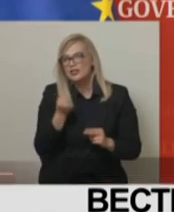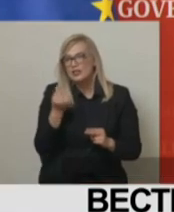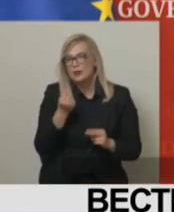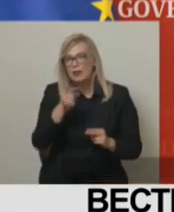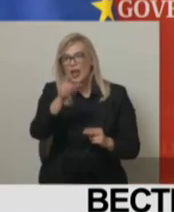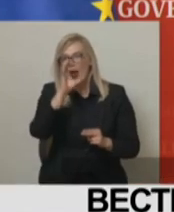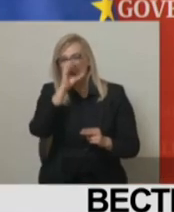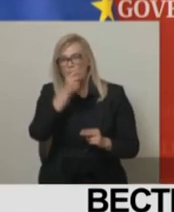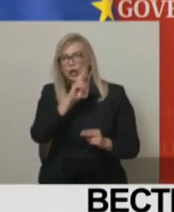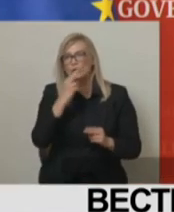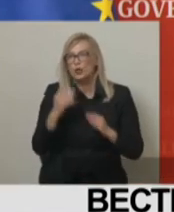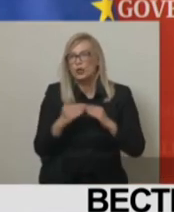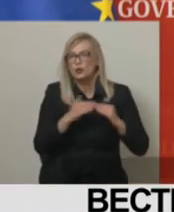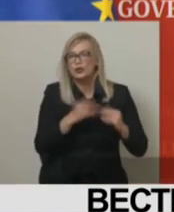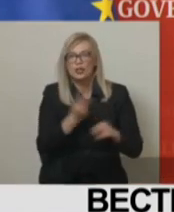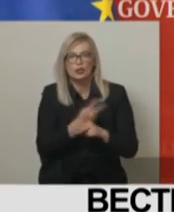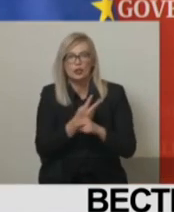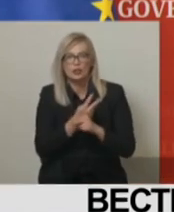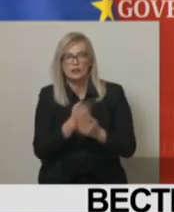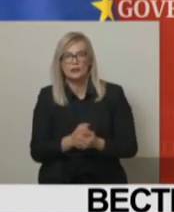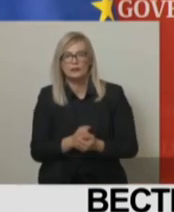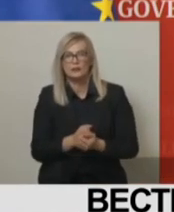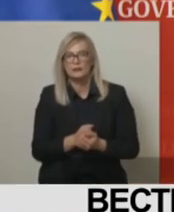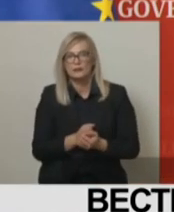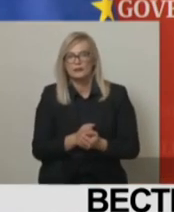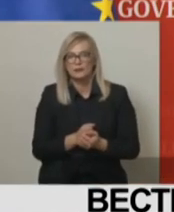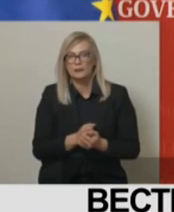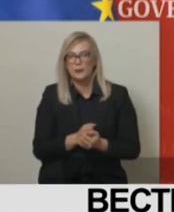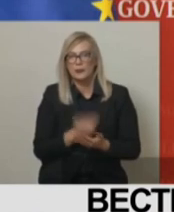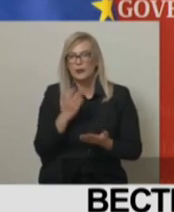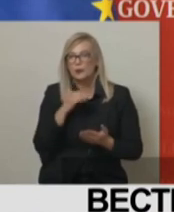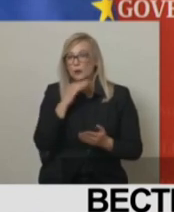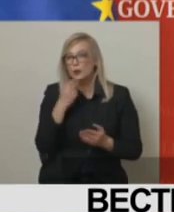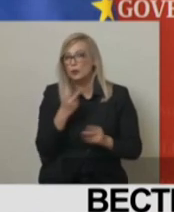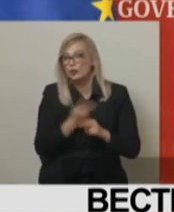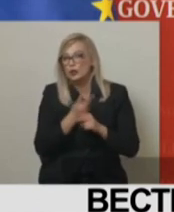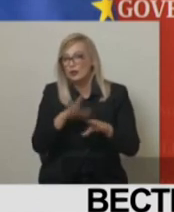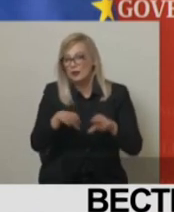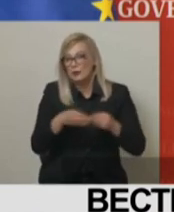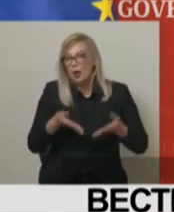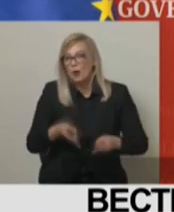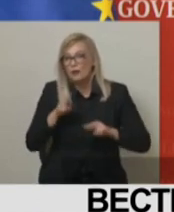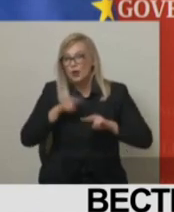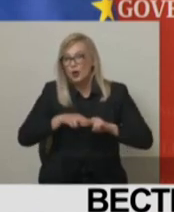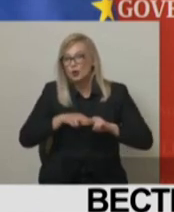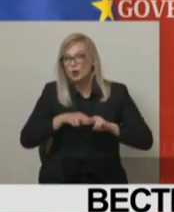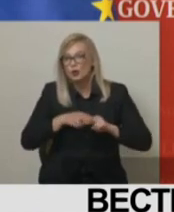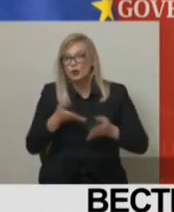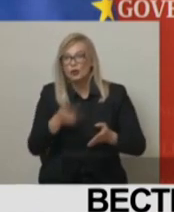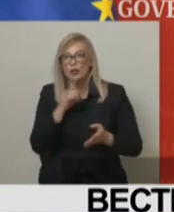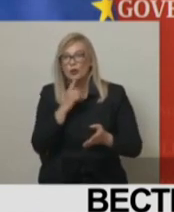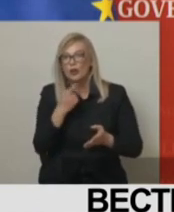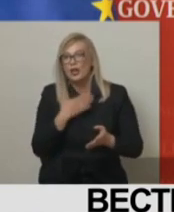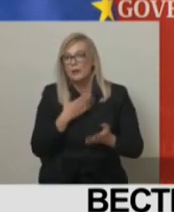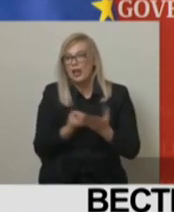другите соседни земји, или по копнен пат. Веќе многу земји ги презема овие одлуки. Она која што ги